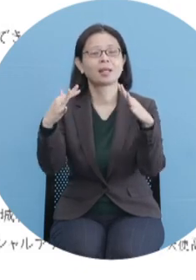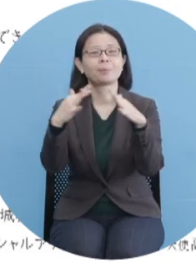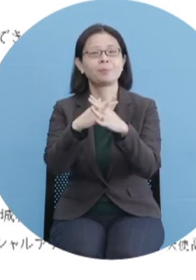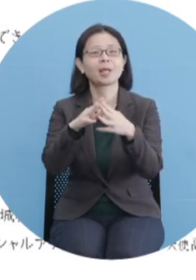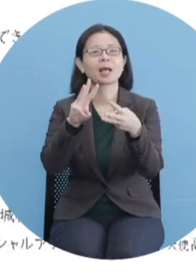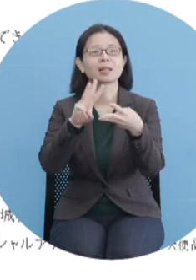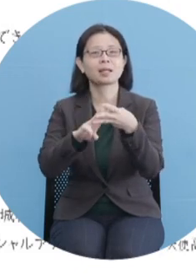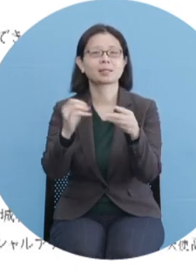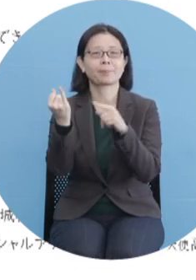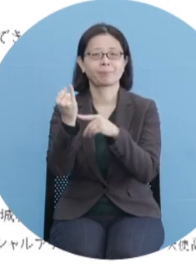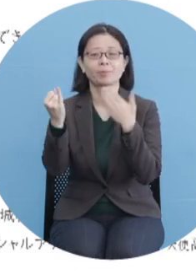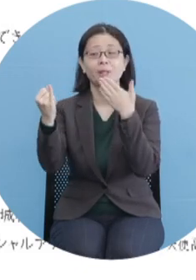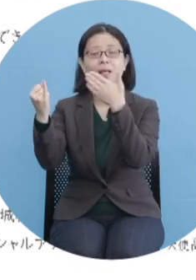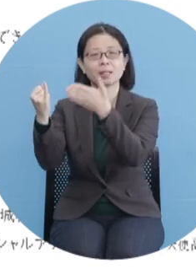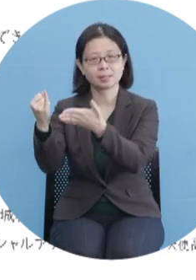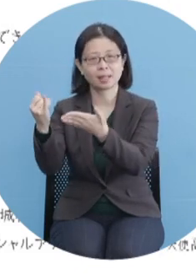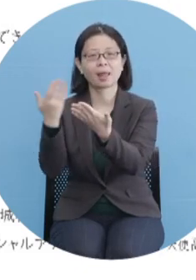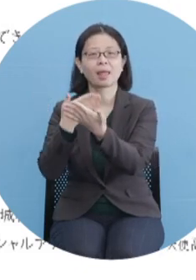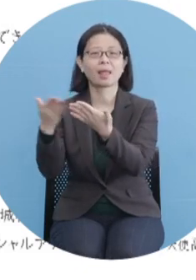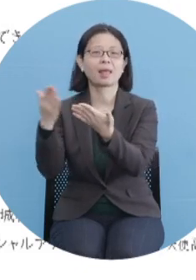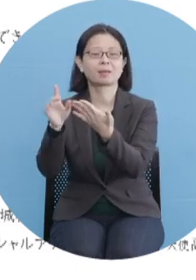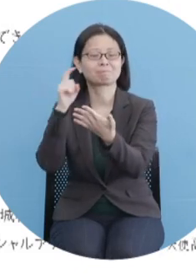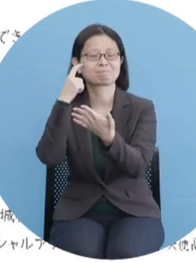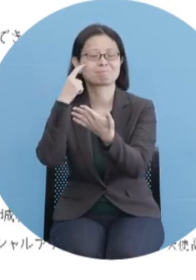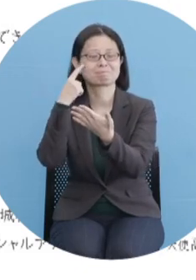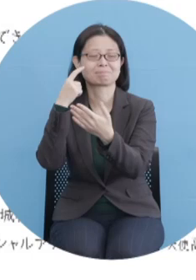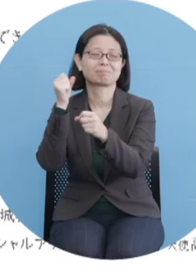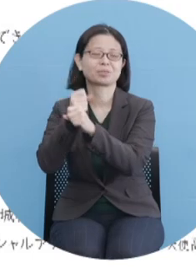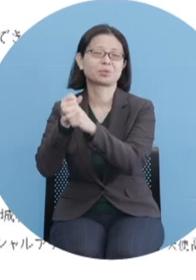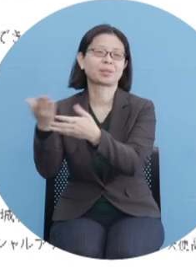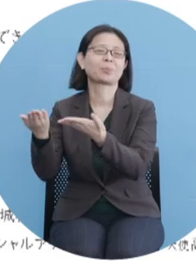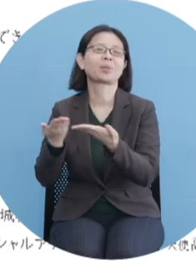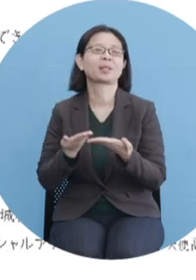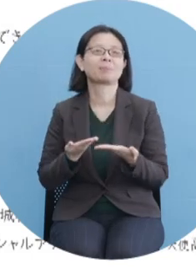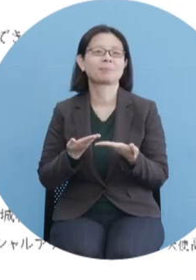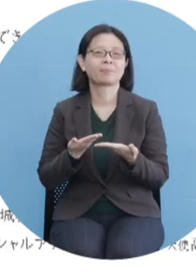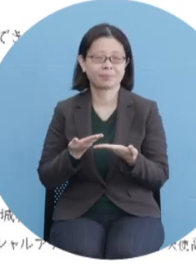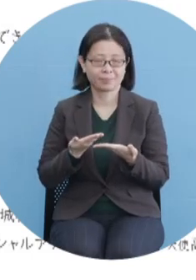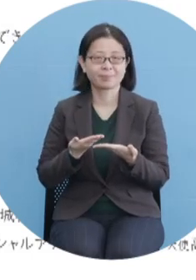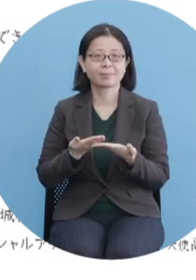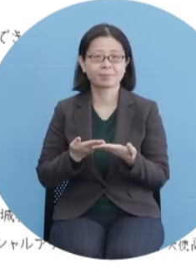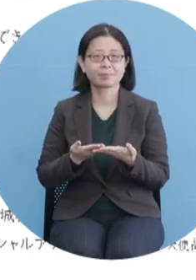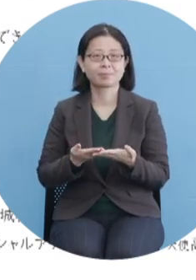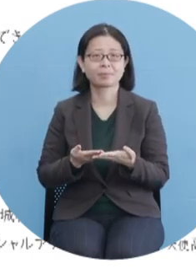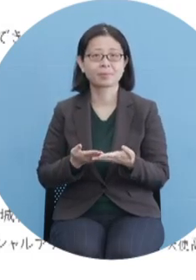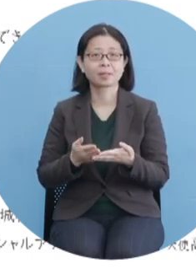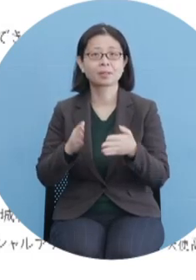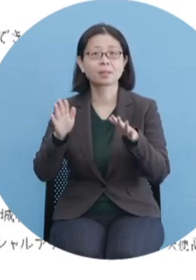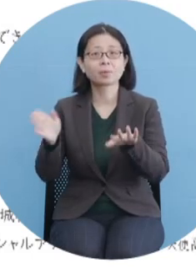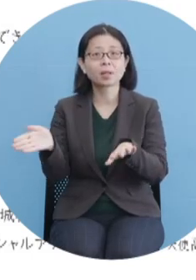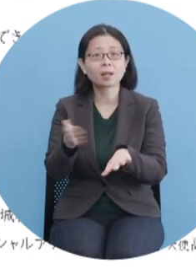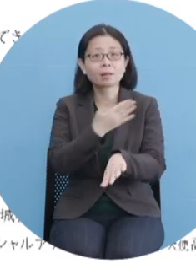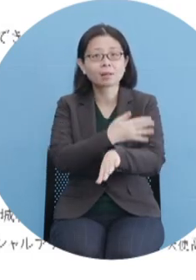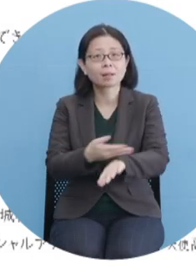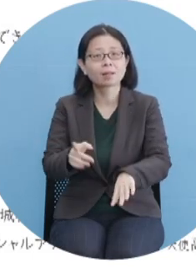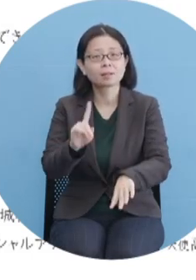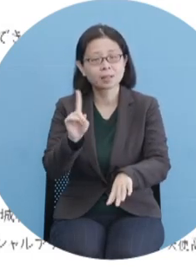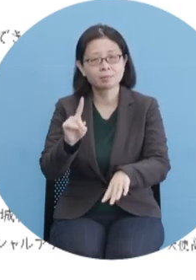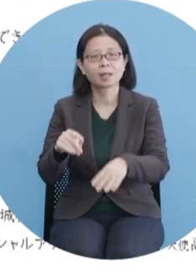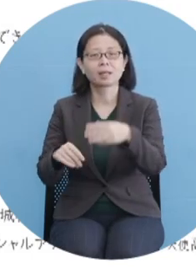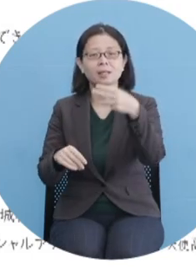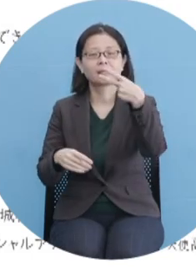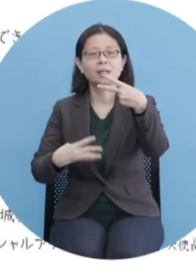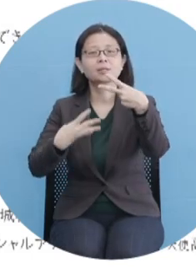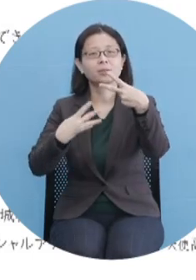デザインを依頼してえ制作をさせていただきましたえ今後のスケジュールでございますがあ2月4日まで